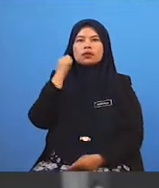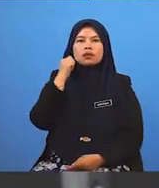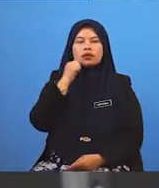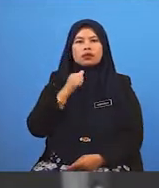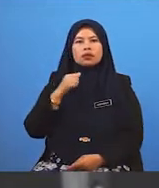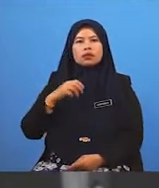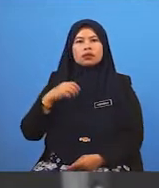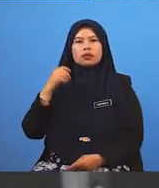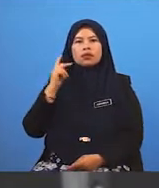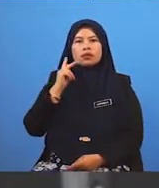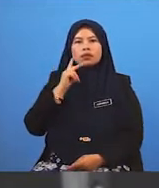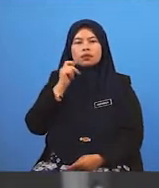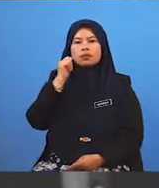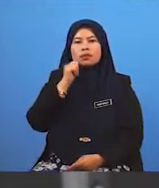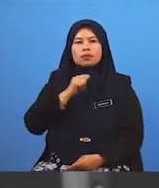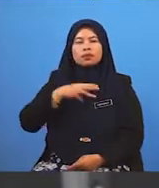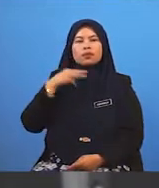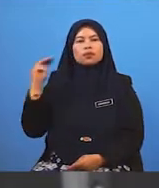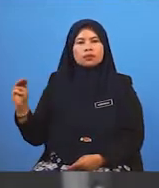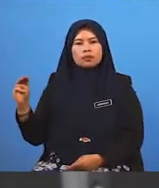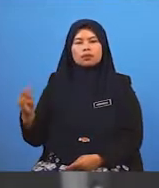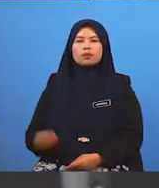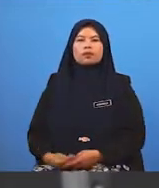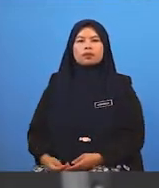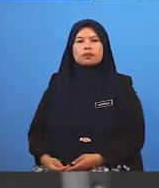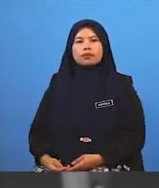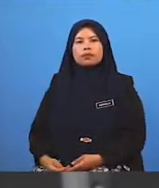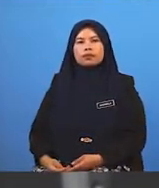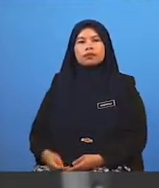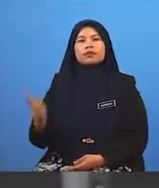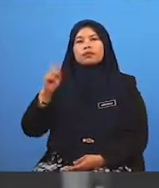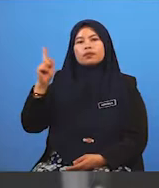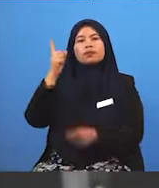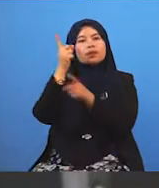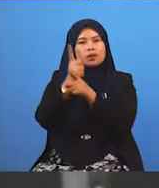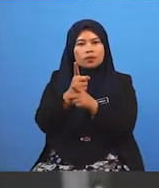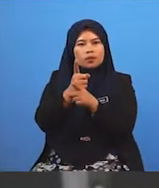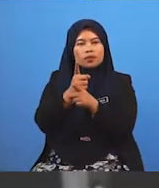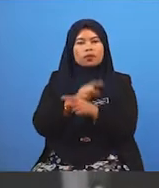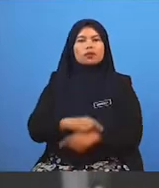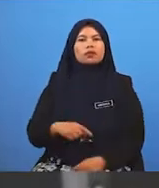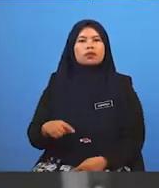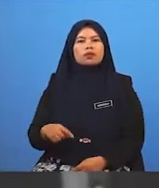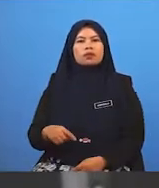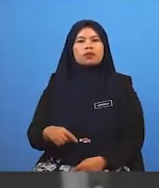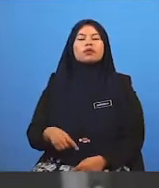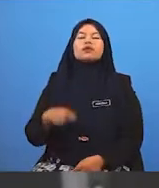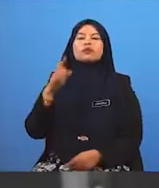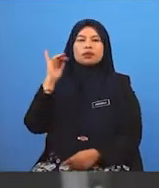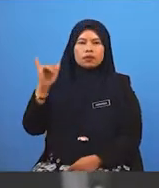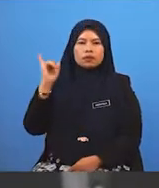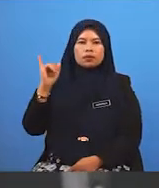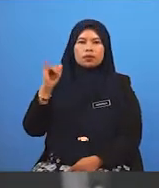Sila jawab murid, manakah jawapan yang betul? Ya, jawapan yang betul ialah B.